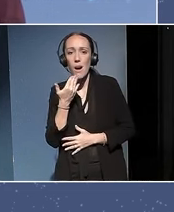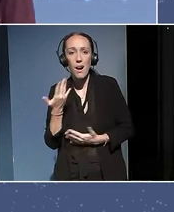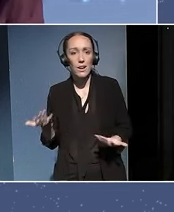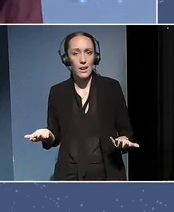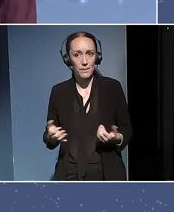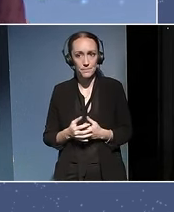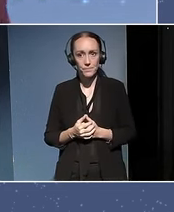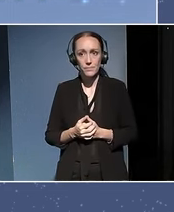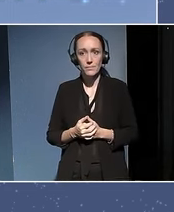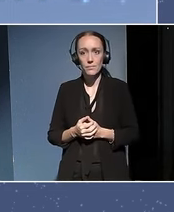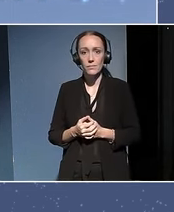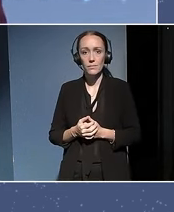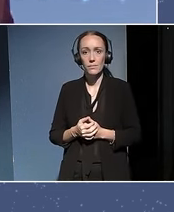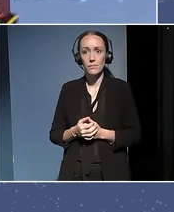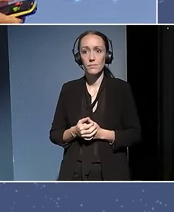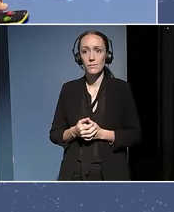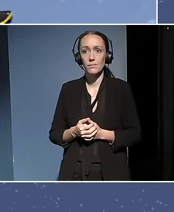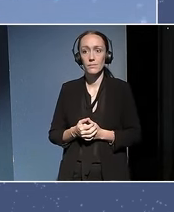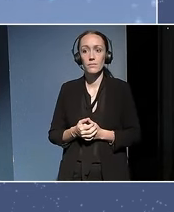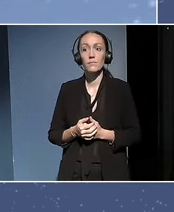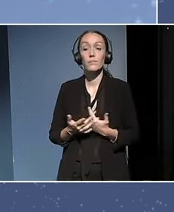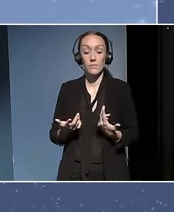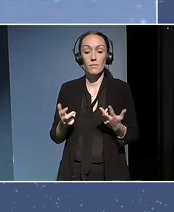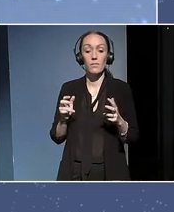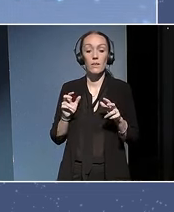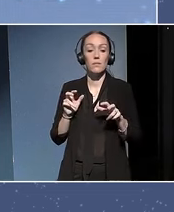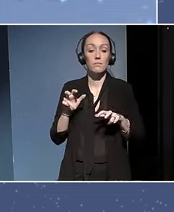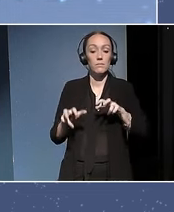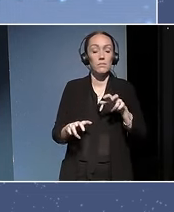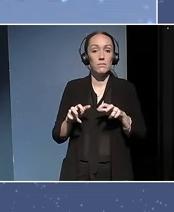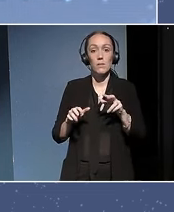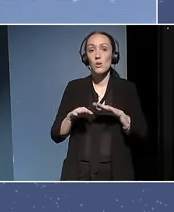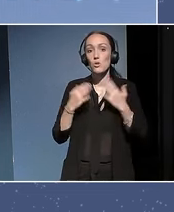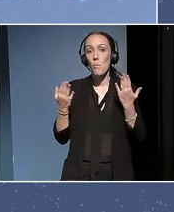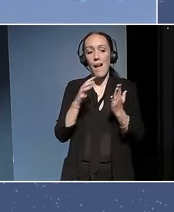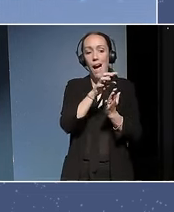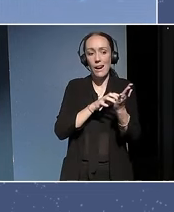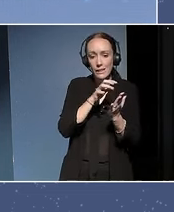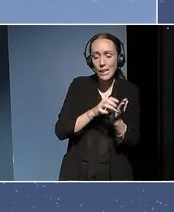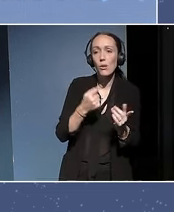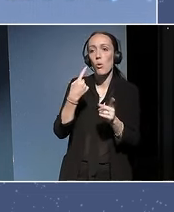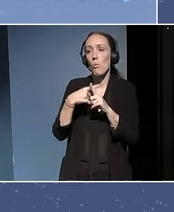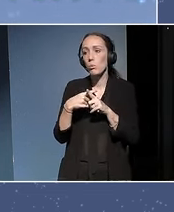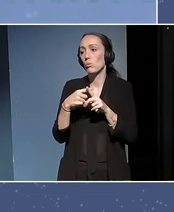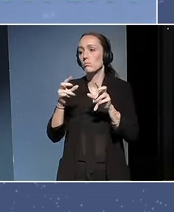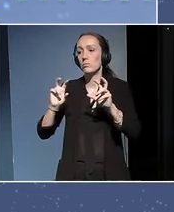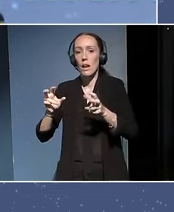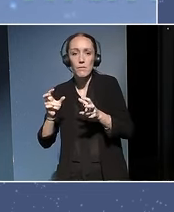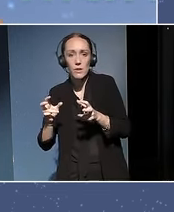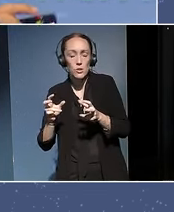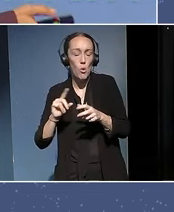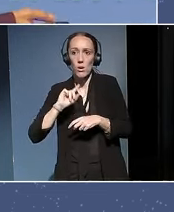e come dicevo spacca soprattutto sto dinosauro sui media perché final mente Poi queste dimensioni di